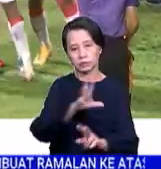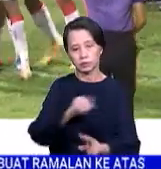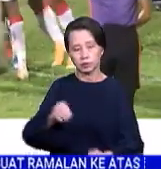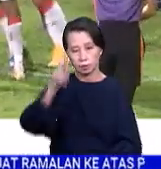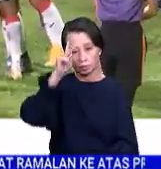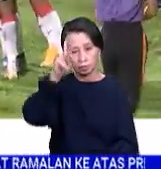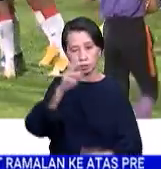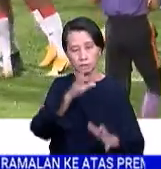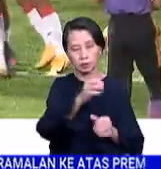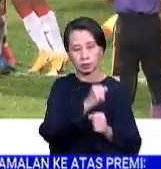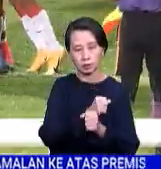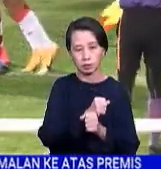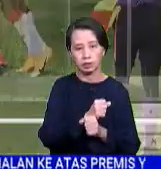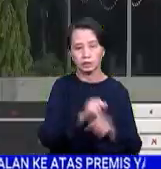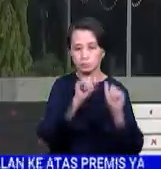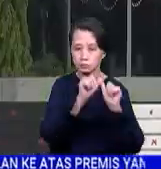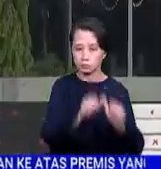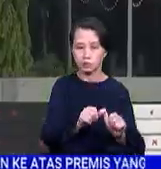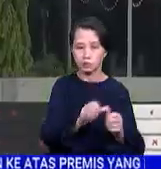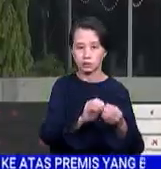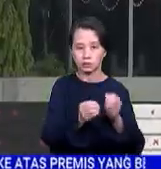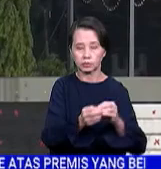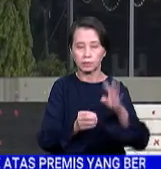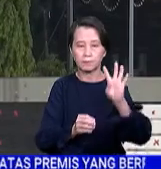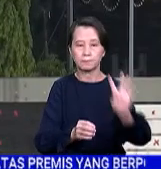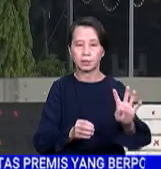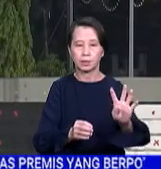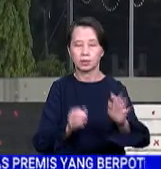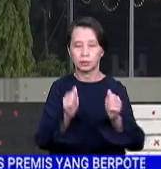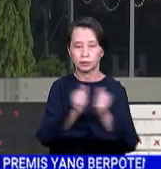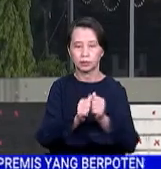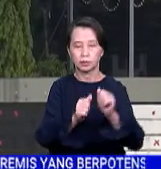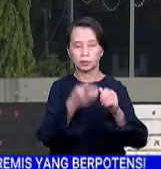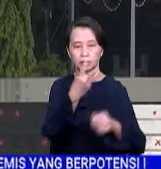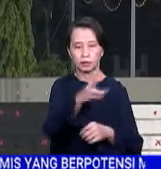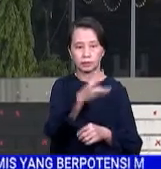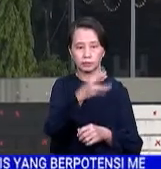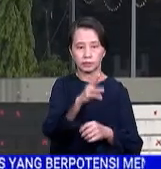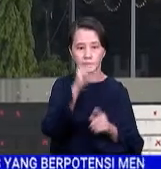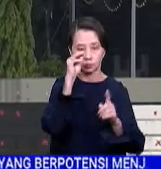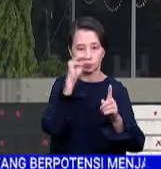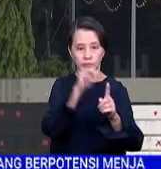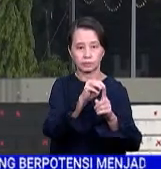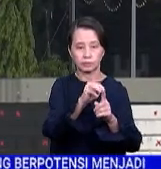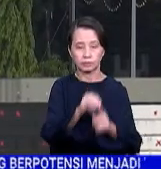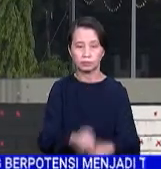manakala Kelantan United FC pula kekal di tangga keempat dengan 16 mata.